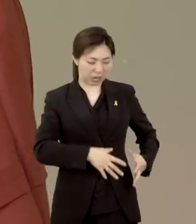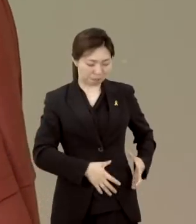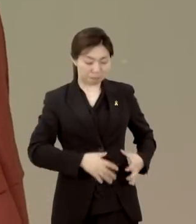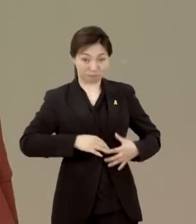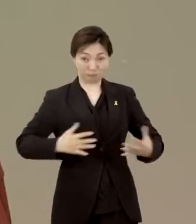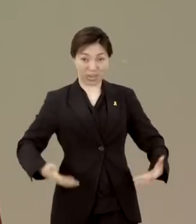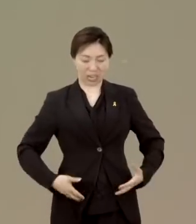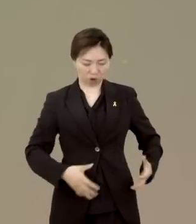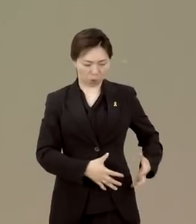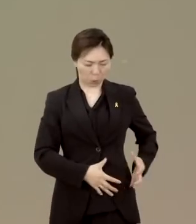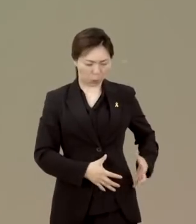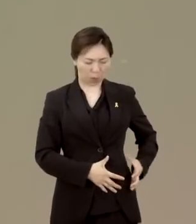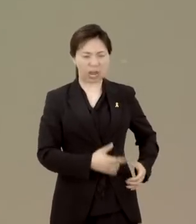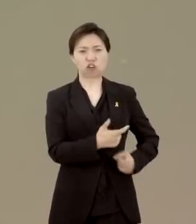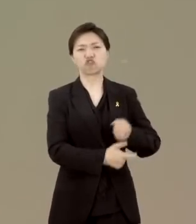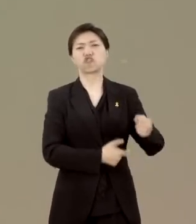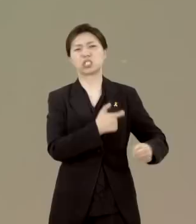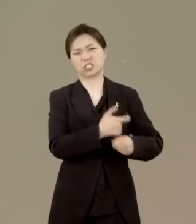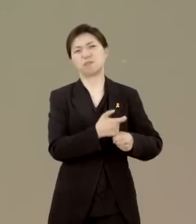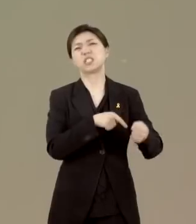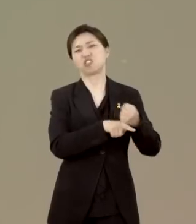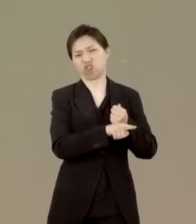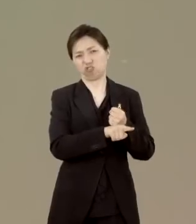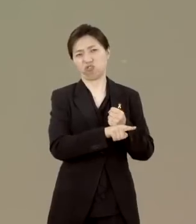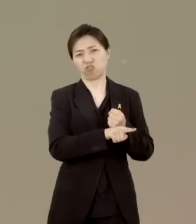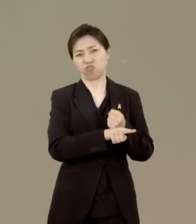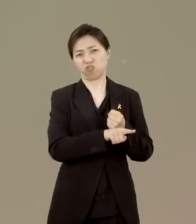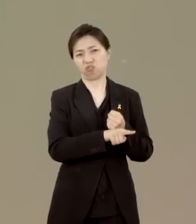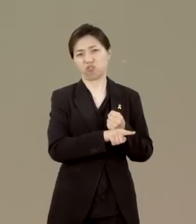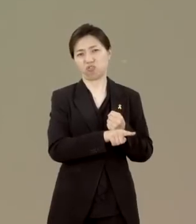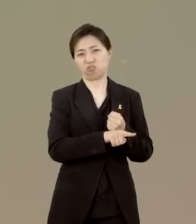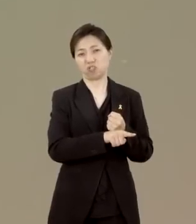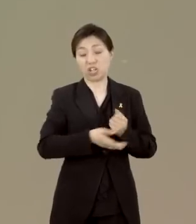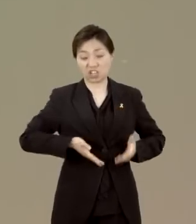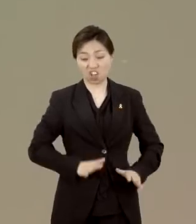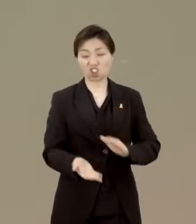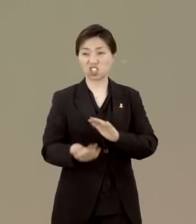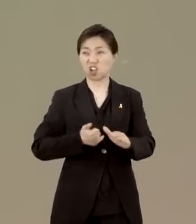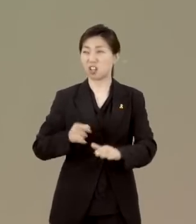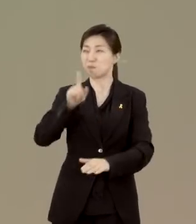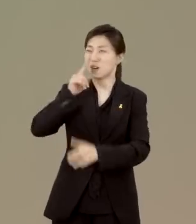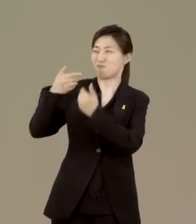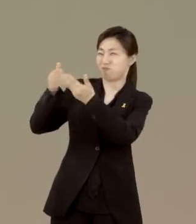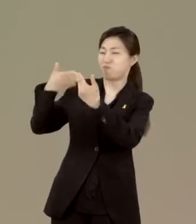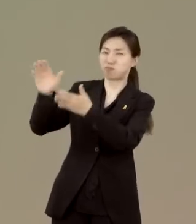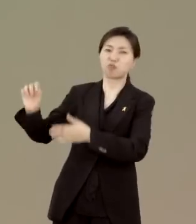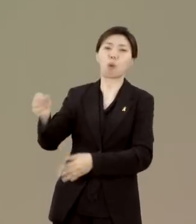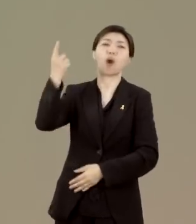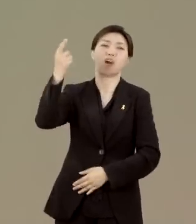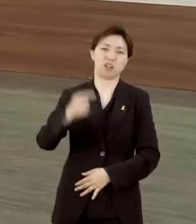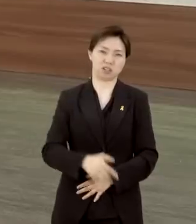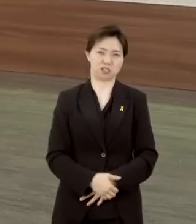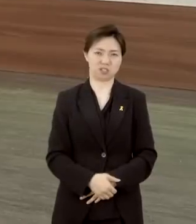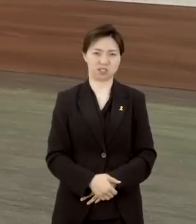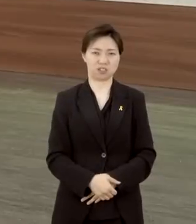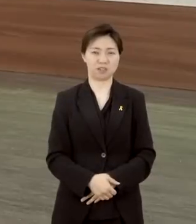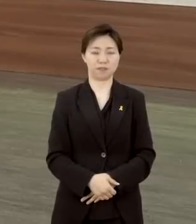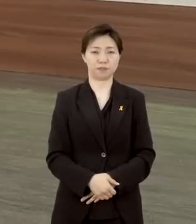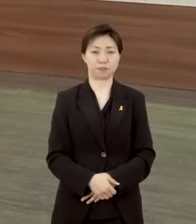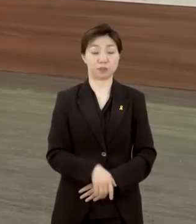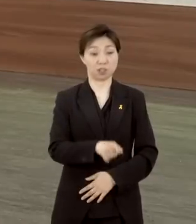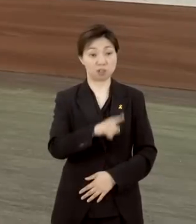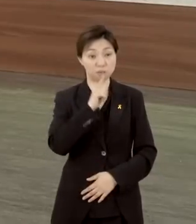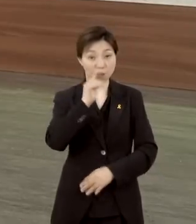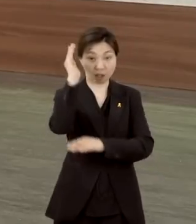60년 동안 머무르게 되었던 것이다라고 부처님께서 말씀하시니 그 자리에 있는